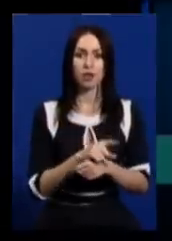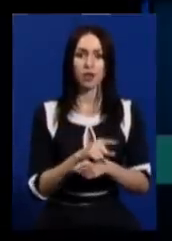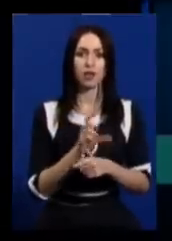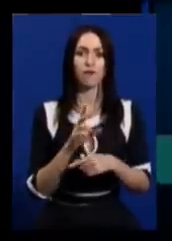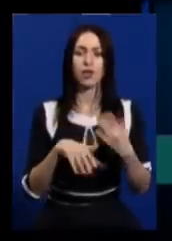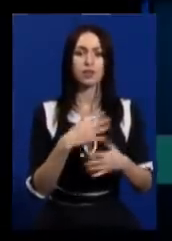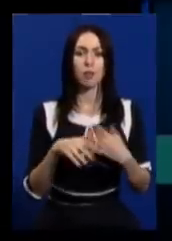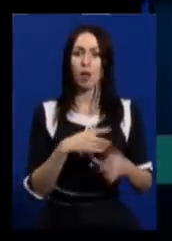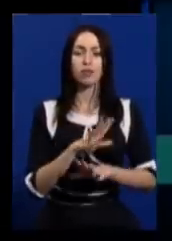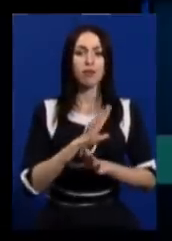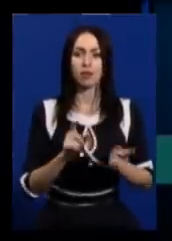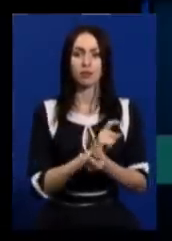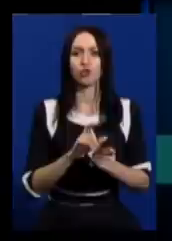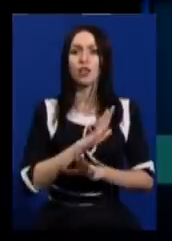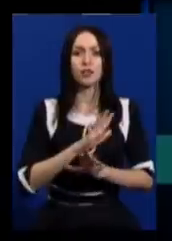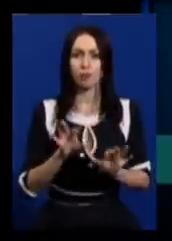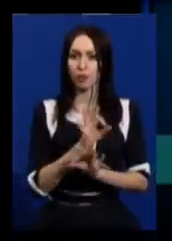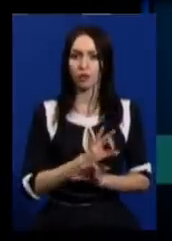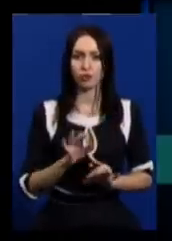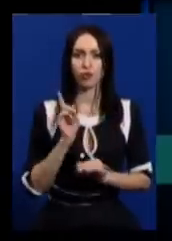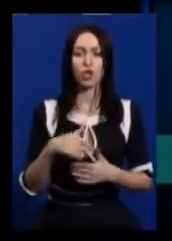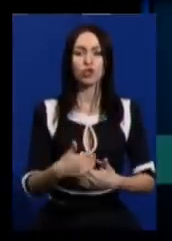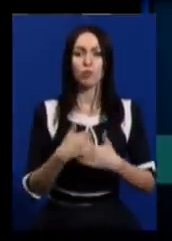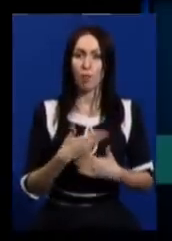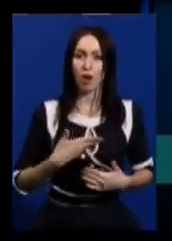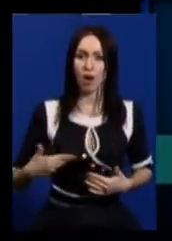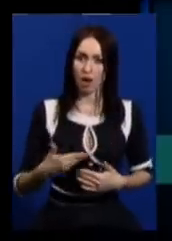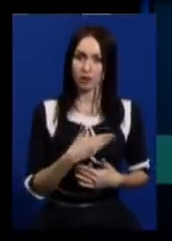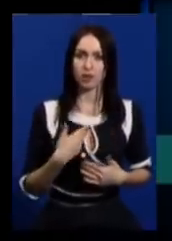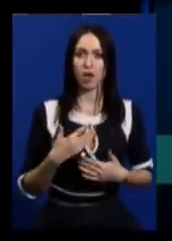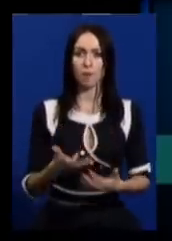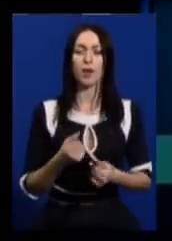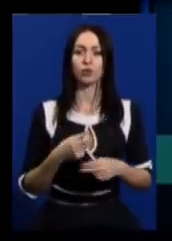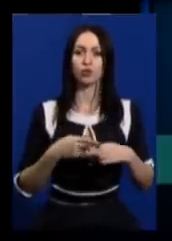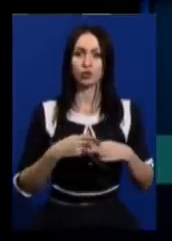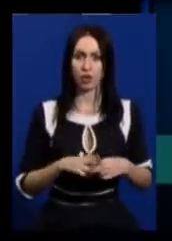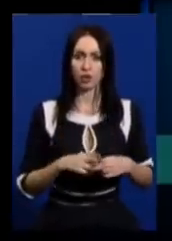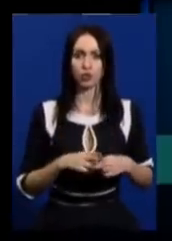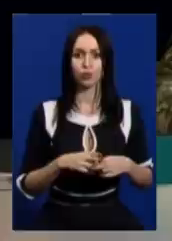було ніякого абсолютно, навіть допомагали нам, отримав техніку.